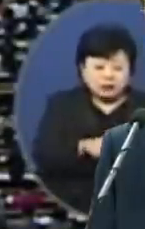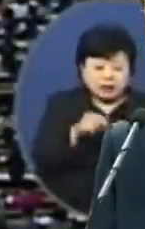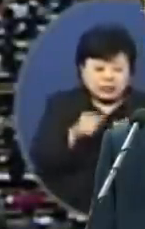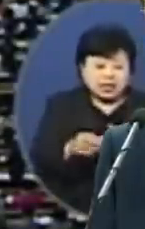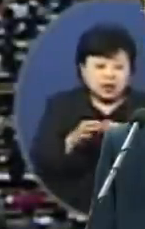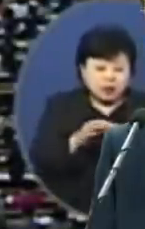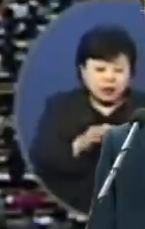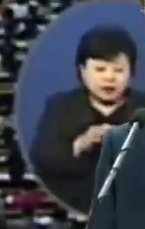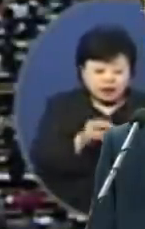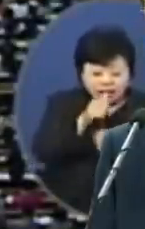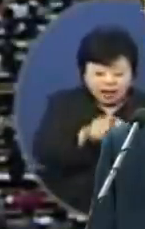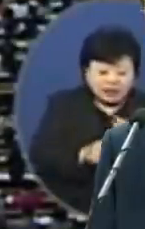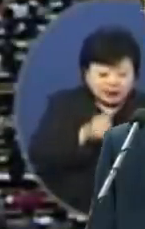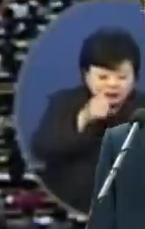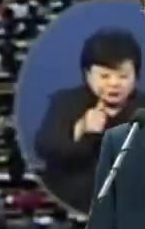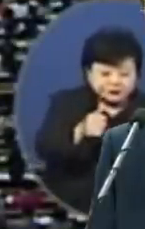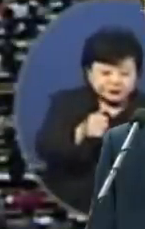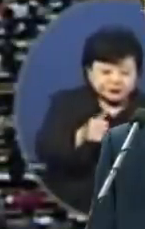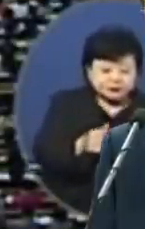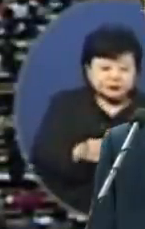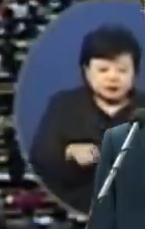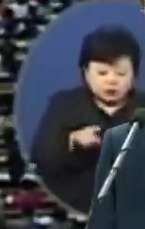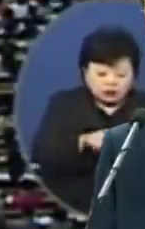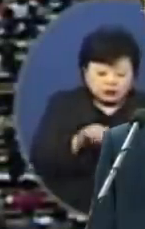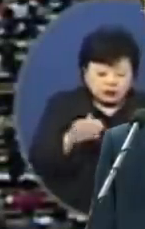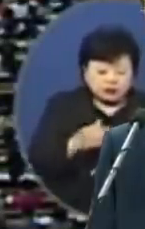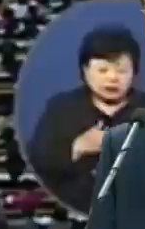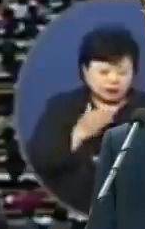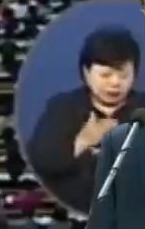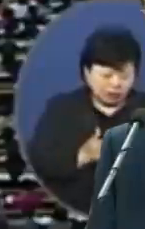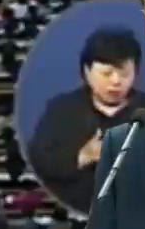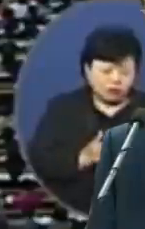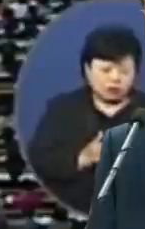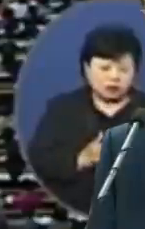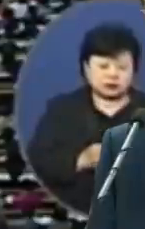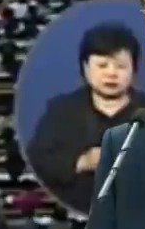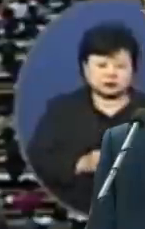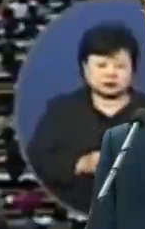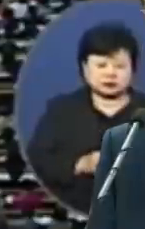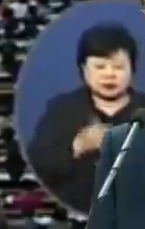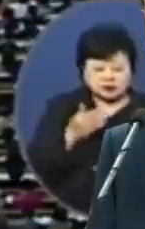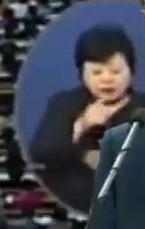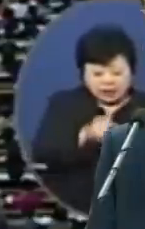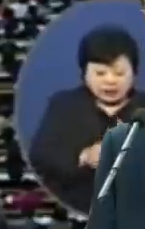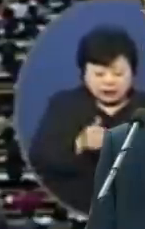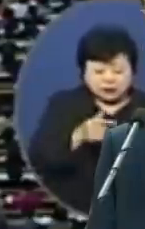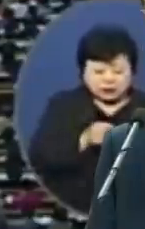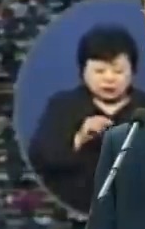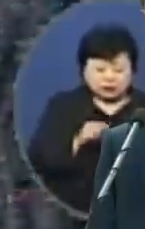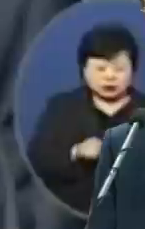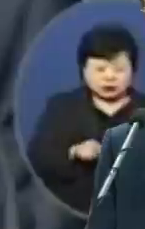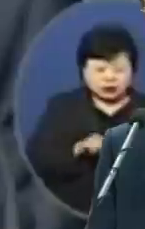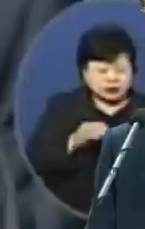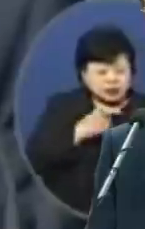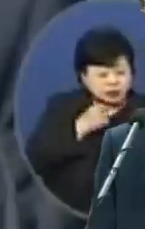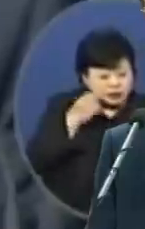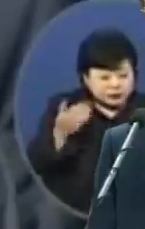살려면 하나님 동등되려고 하지 말아야 되는 것입니다. 여러분 하나님과 동등되기를